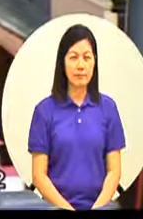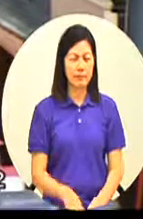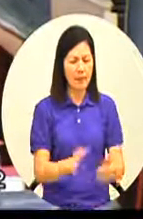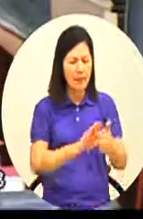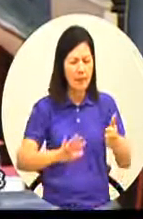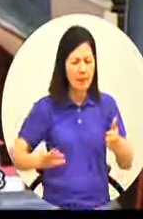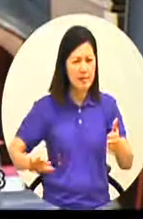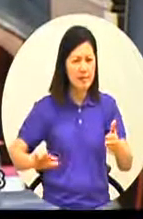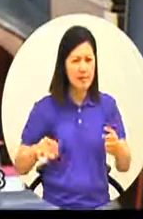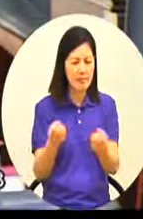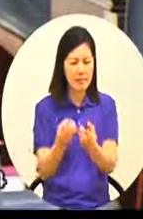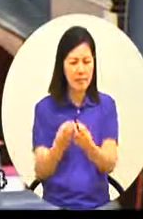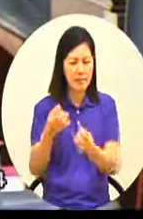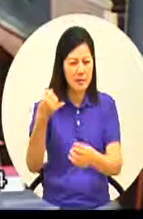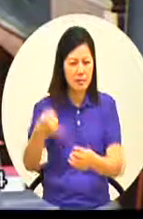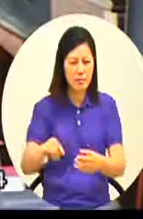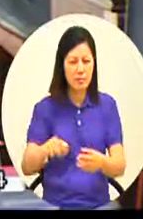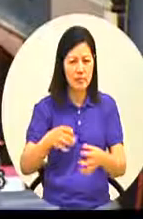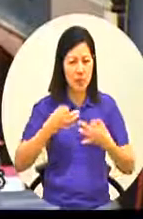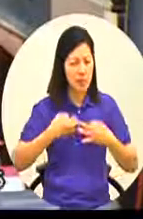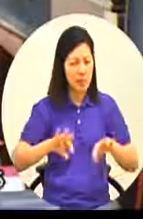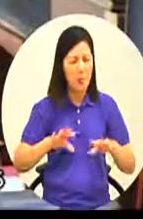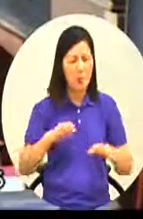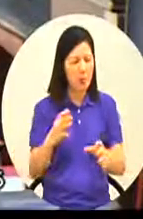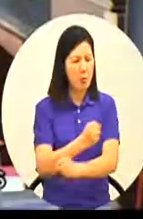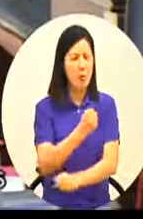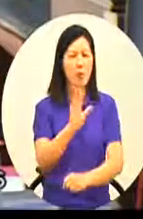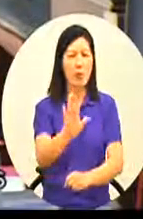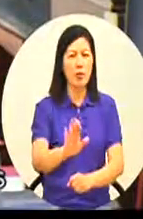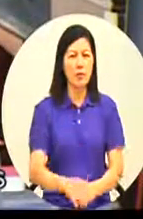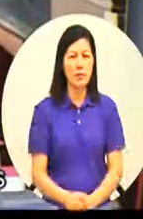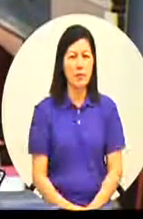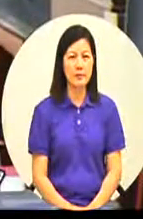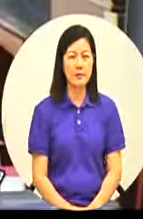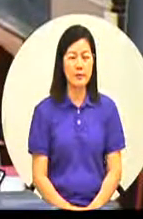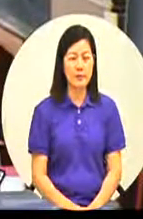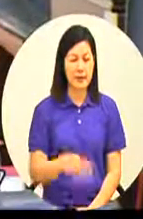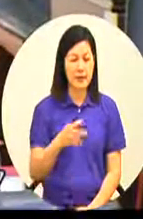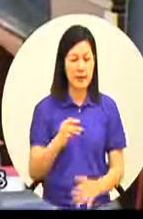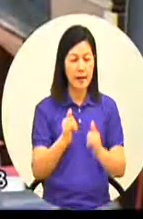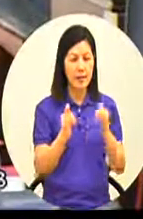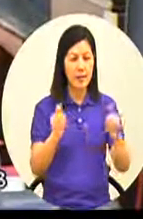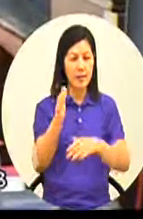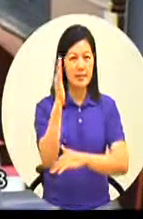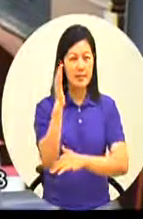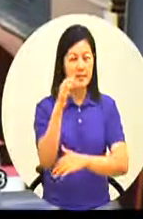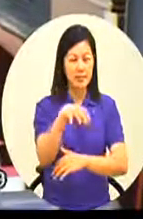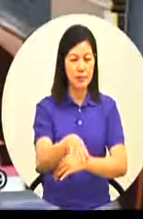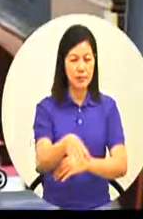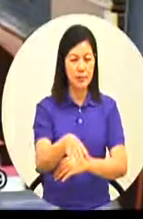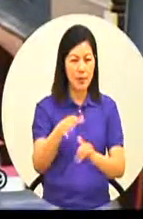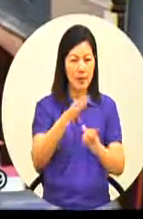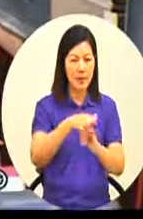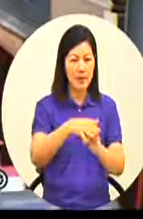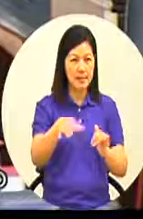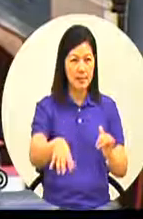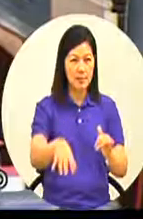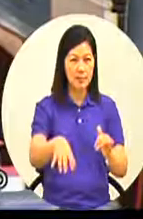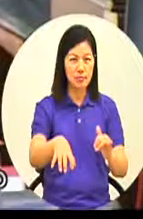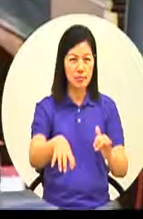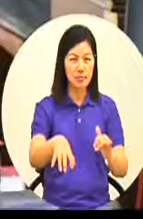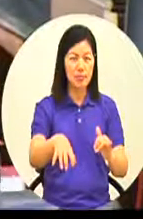非常大的一个损害啦哈。那我们民政局的殡葬所啊，也受